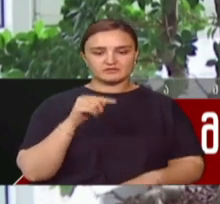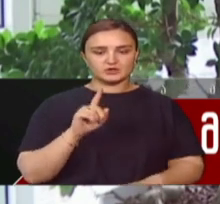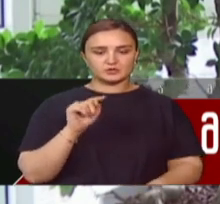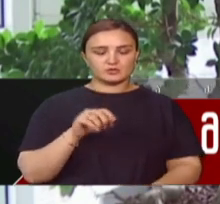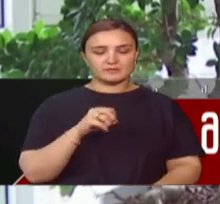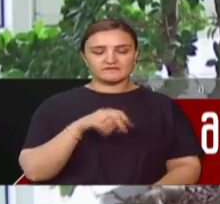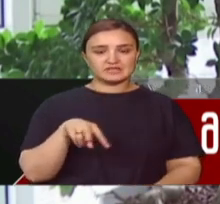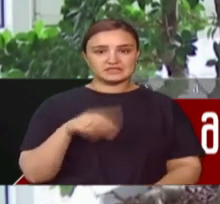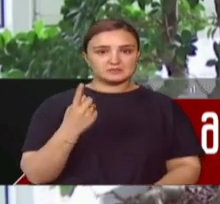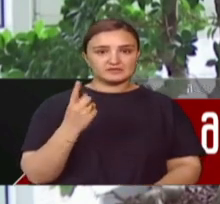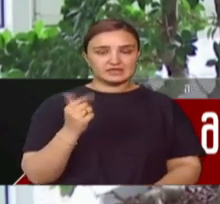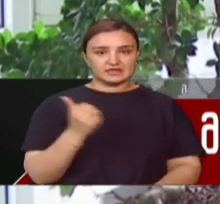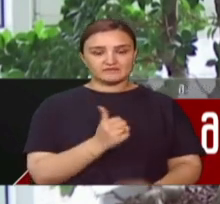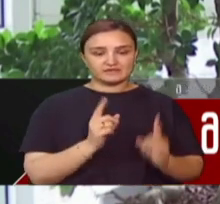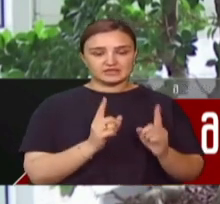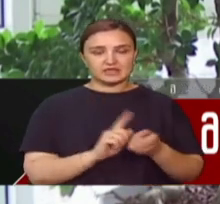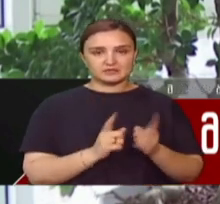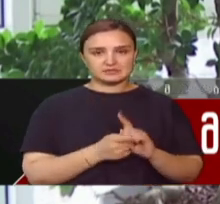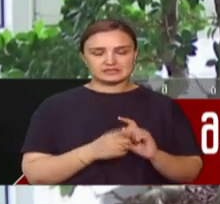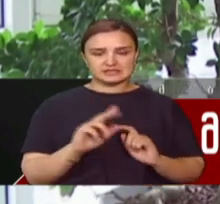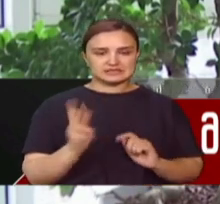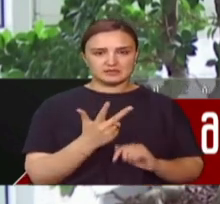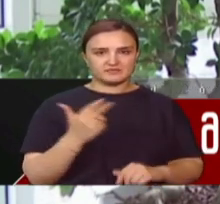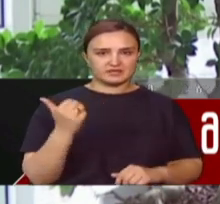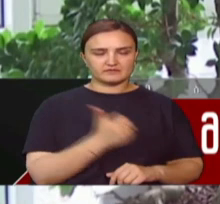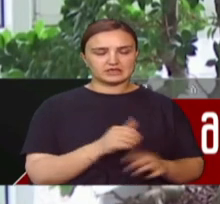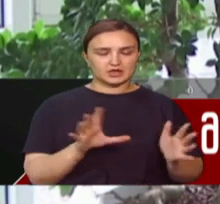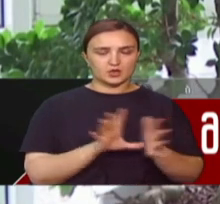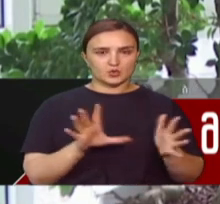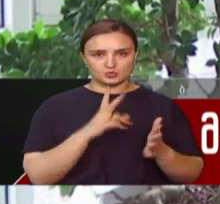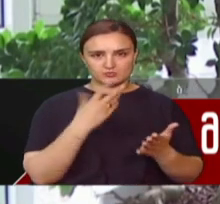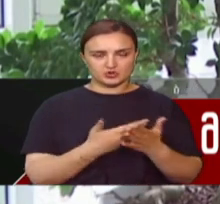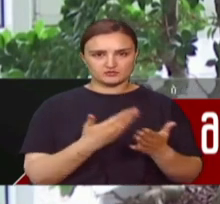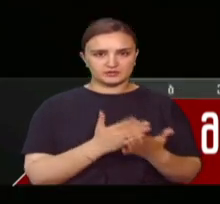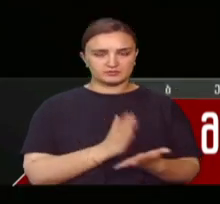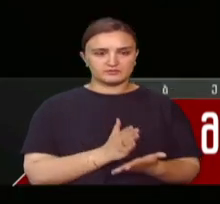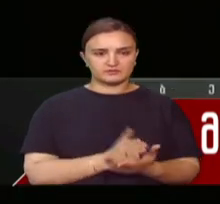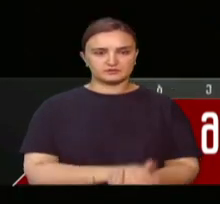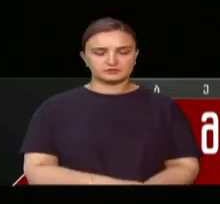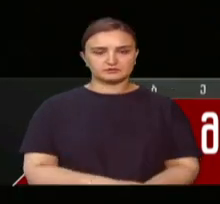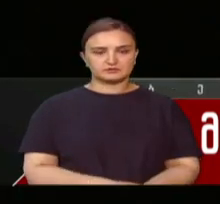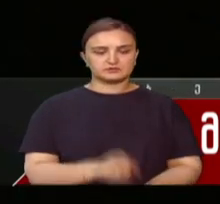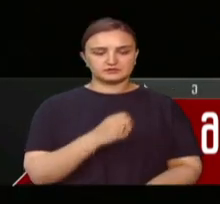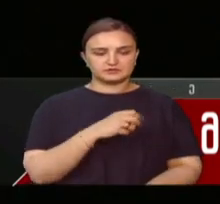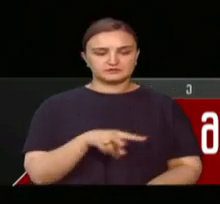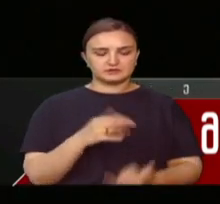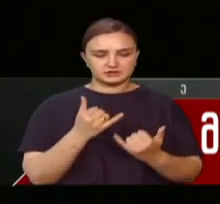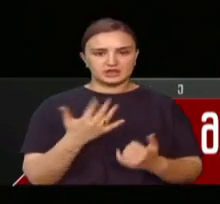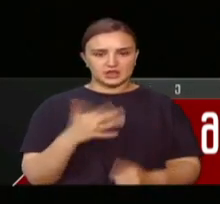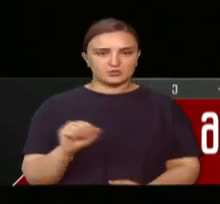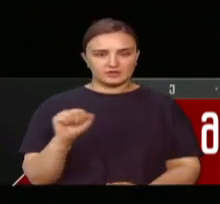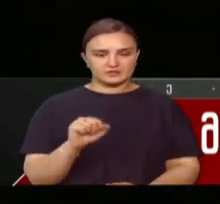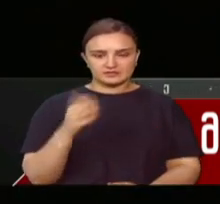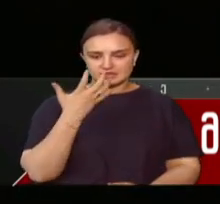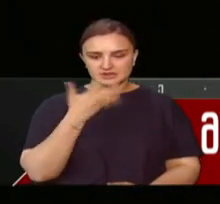მხოლოდ ივლისის პირველ კვირას, არამედ სამივე კვირას რეკორდული მაჩვენებელი დაფიქსირდა. ივლისი და ახლა უკვე აგვისტოც